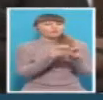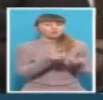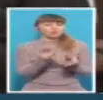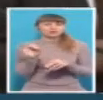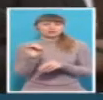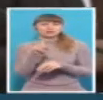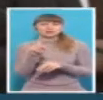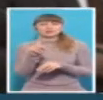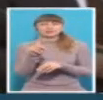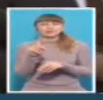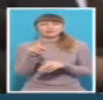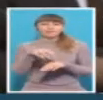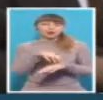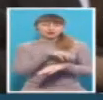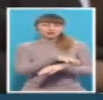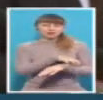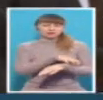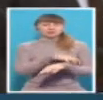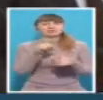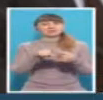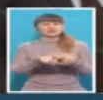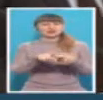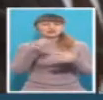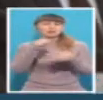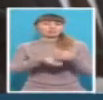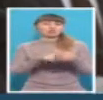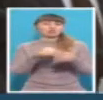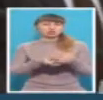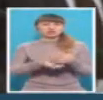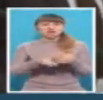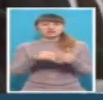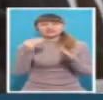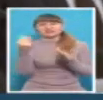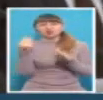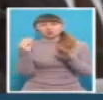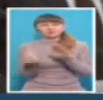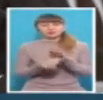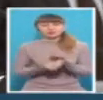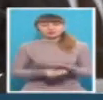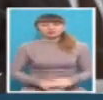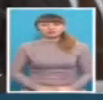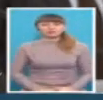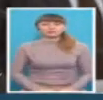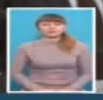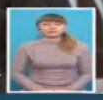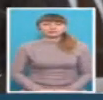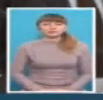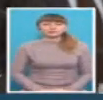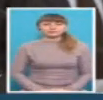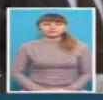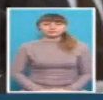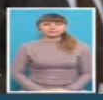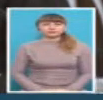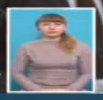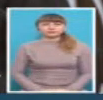Мемлекет қаржысын тиімді пайдалану бағытындағы жұмыстарды жандандыру қажет. Әлеуметтік саланың әлеуетін әрлендіру партия мүшелерінің белсенді